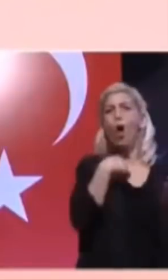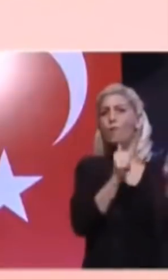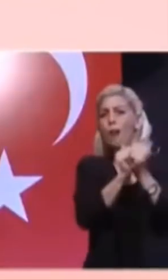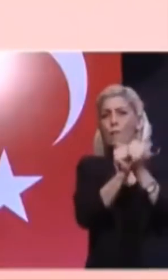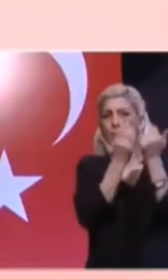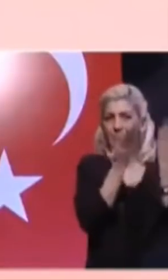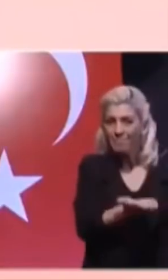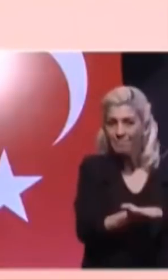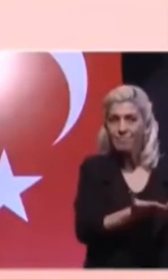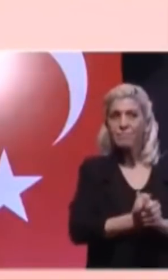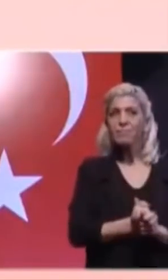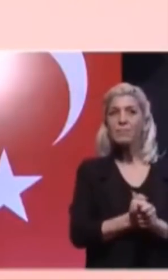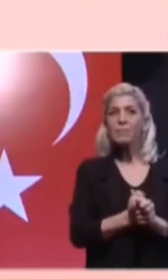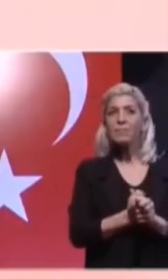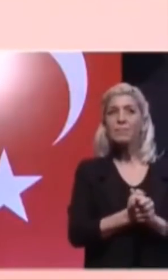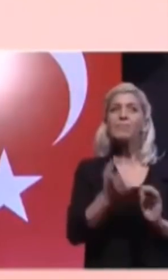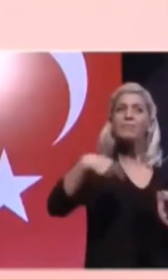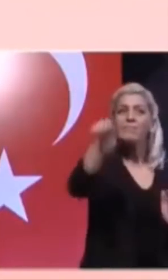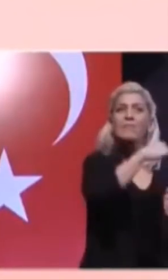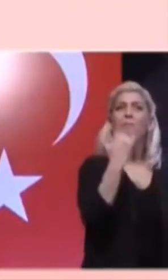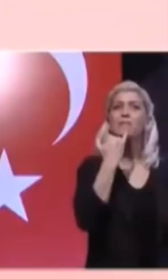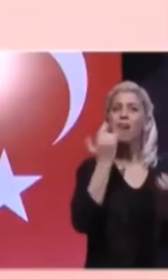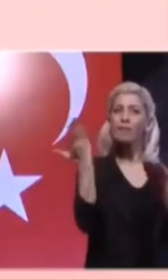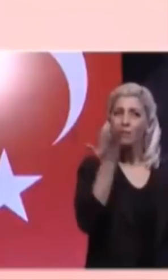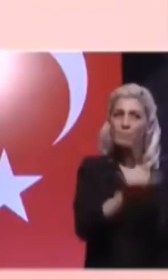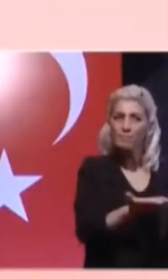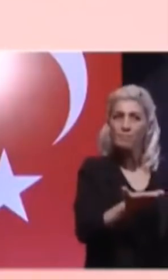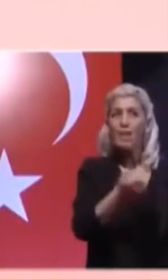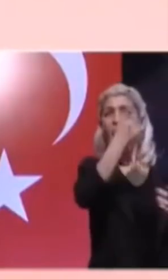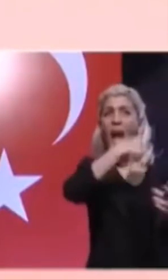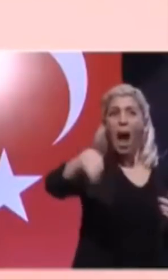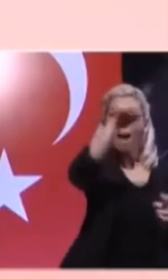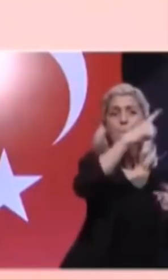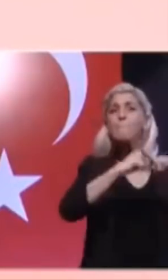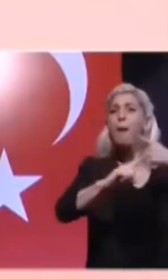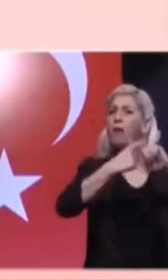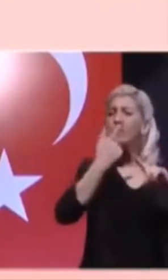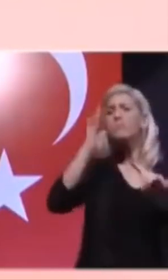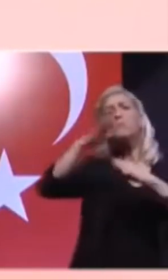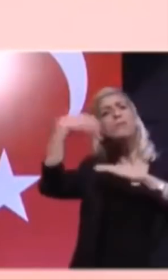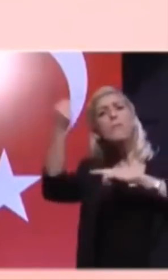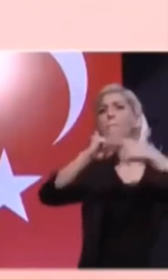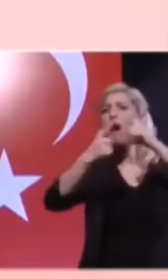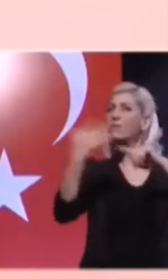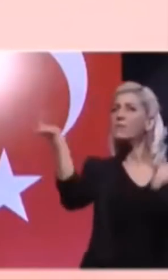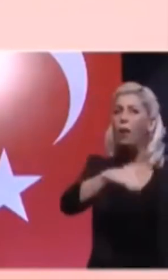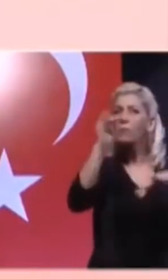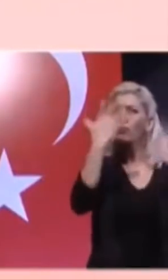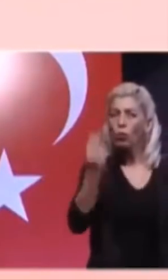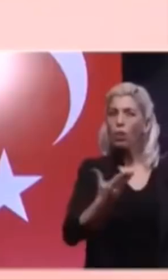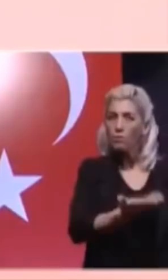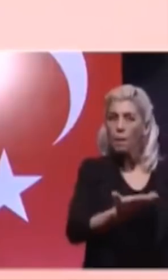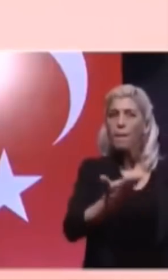misafirlerimiz, hepinize de hoş geldin diyerek hepinizi saygıyla, sevgiyle selamlarım.